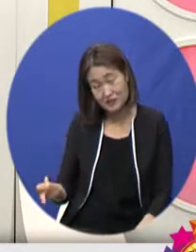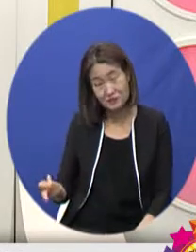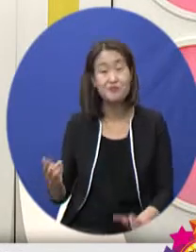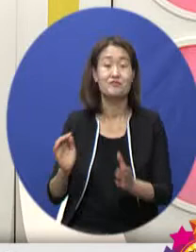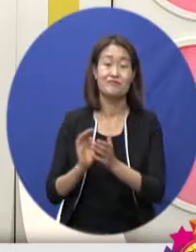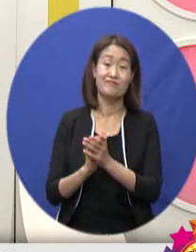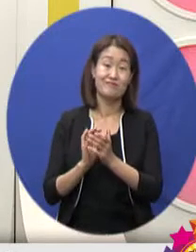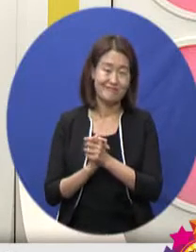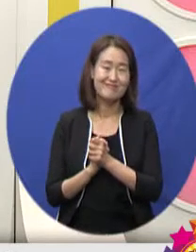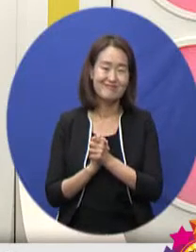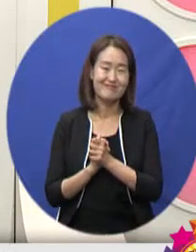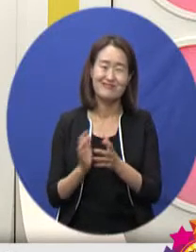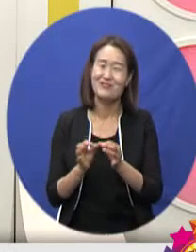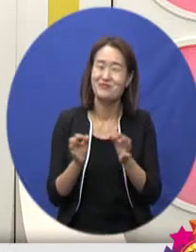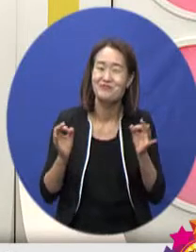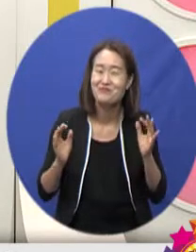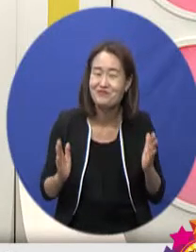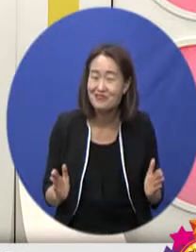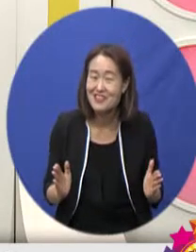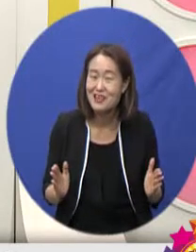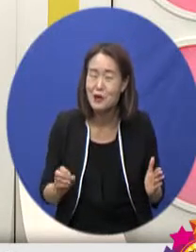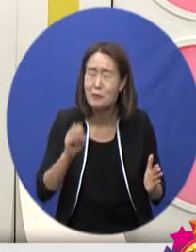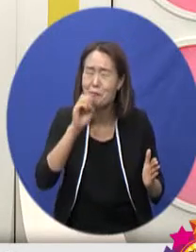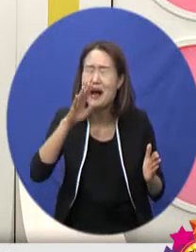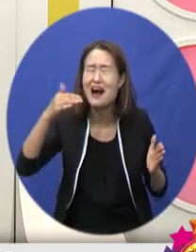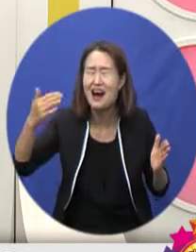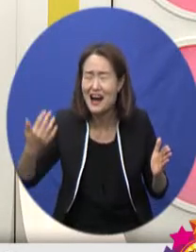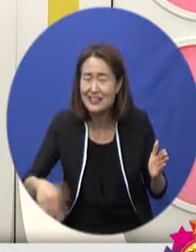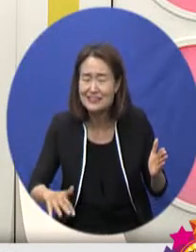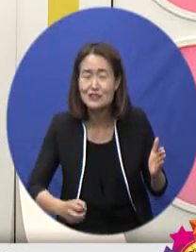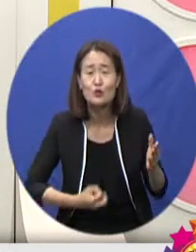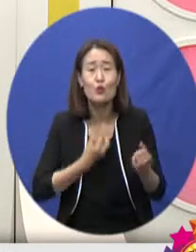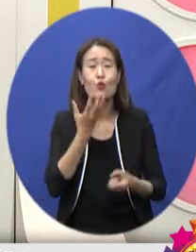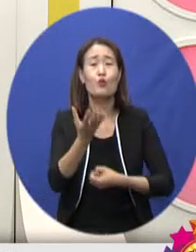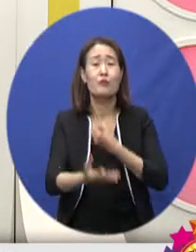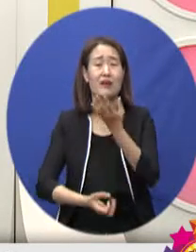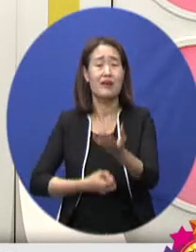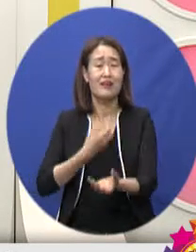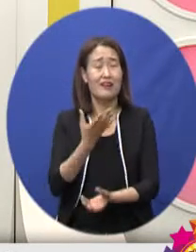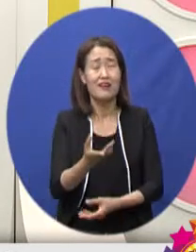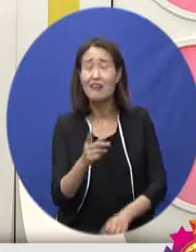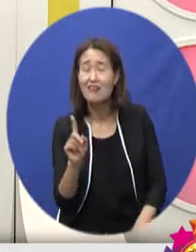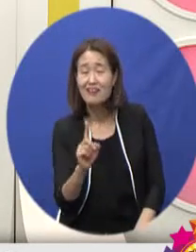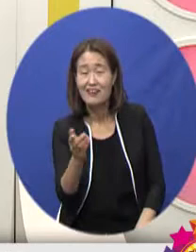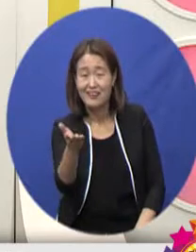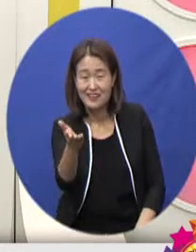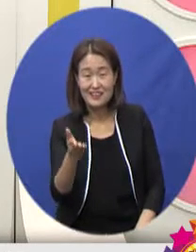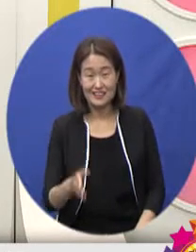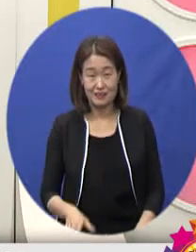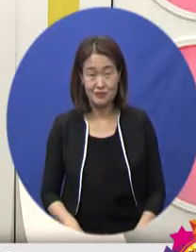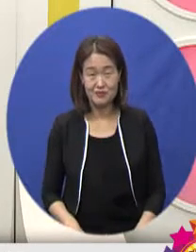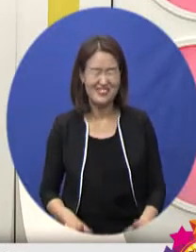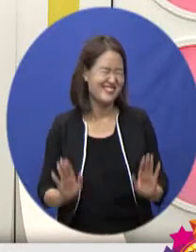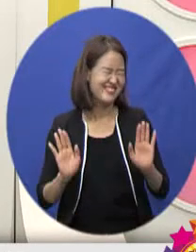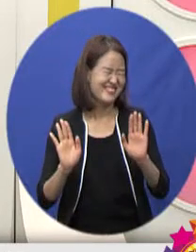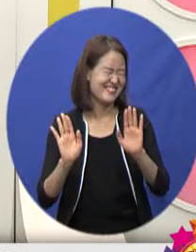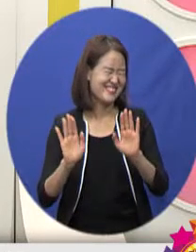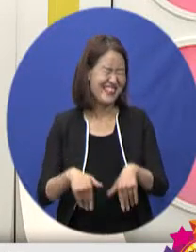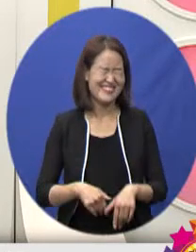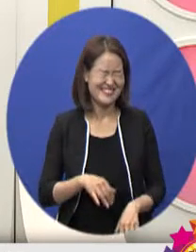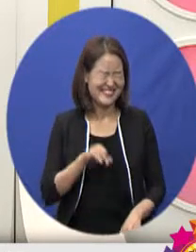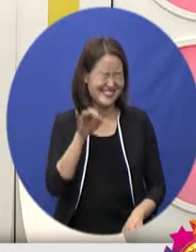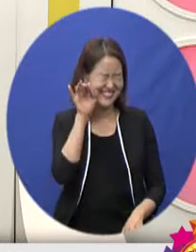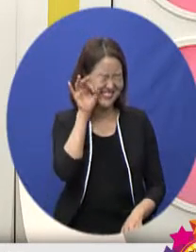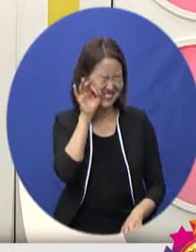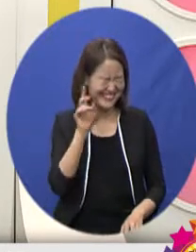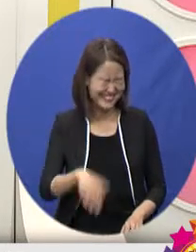친구한테 그동안에 살짝 못했던 얘기 한번 해보시는 건 어떨까요? 아, 이거 좀 조금 쑥스럽게